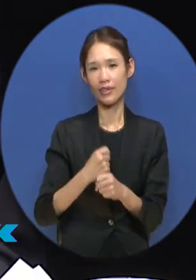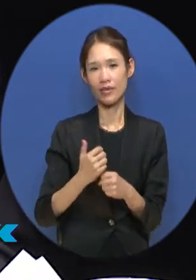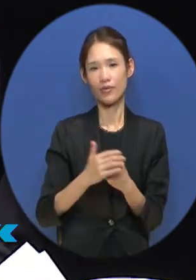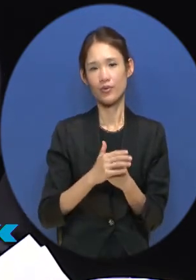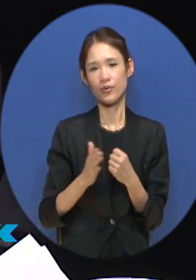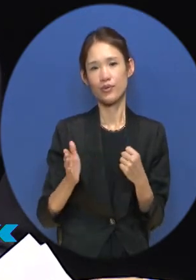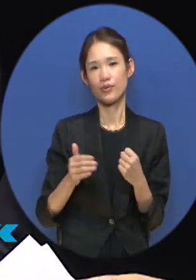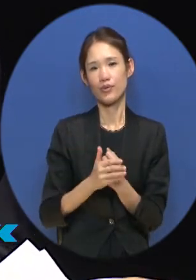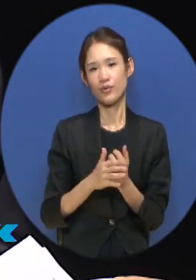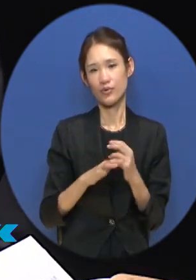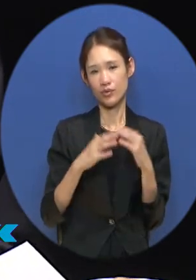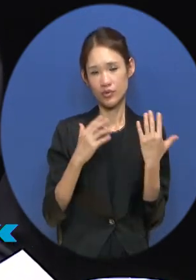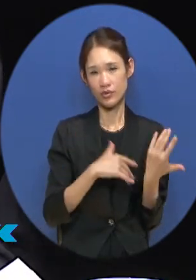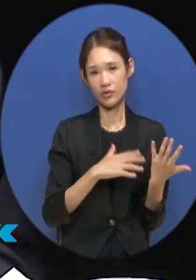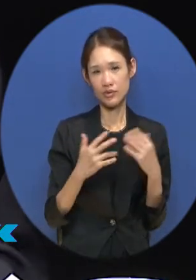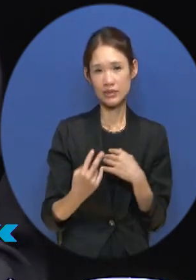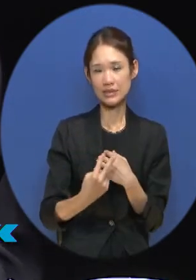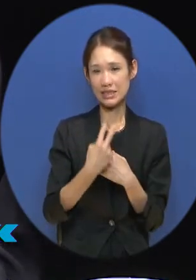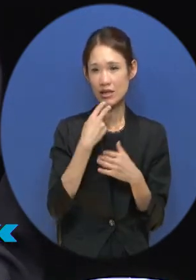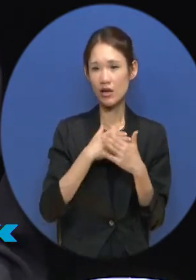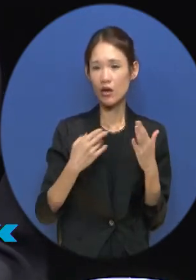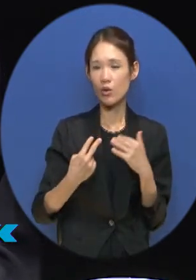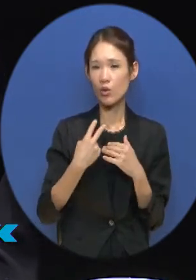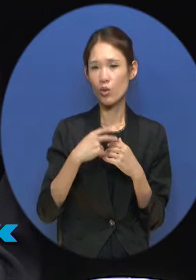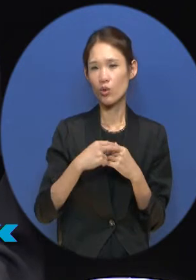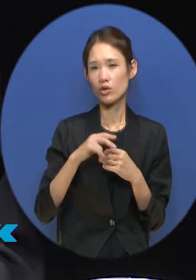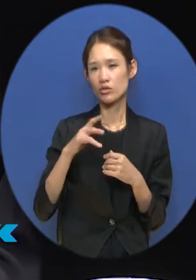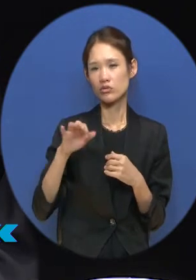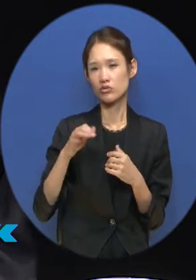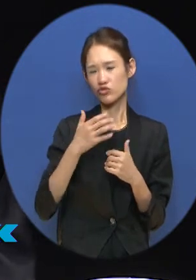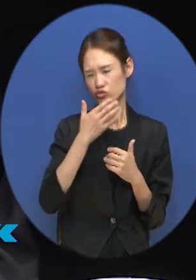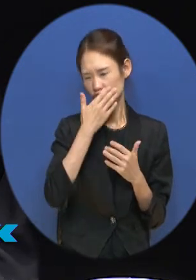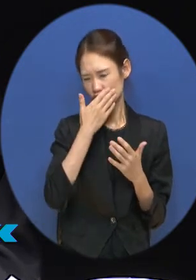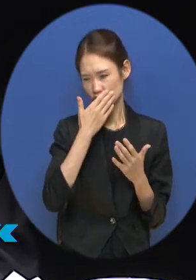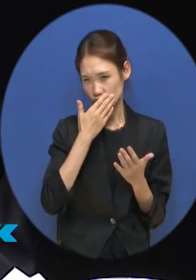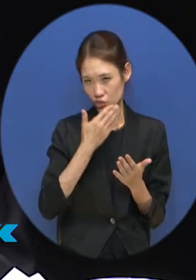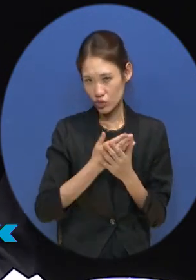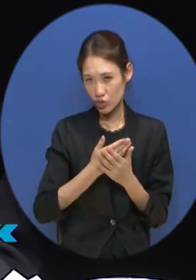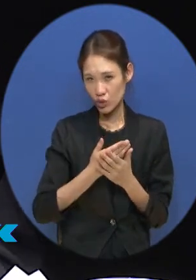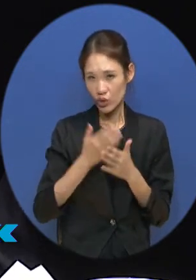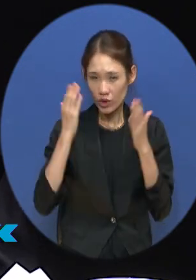이제 이런 전 세계적으로 계속 지금 이제 실내 공기질이 이제 중요한 그런 이슈로